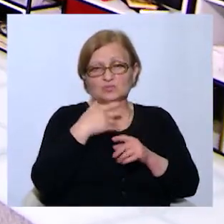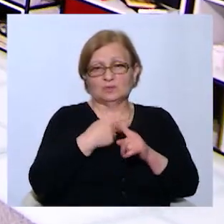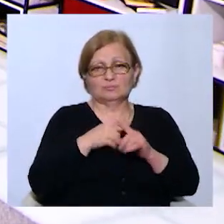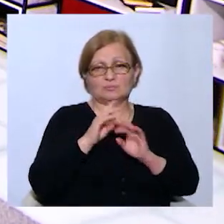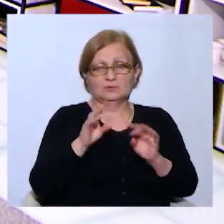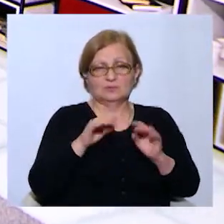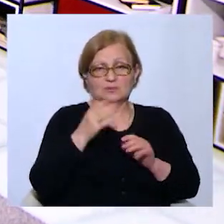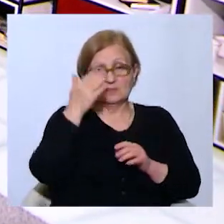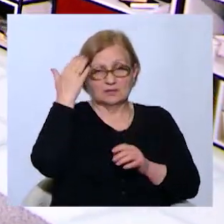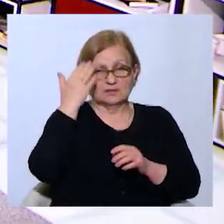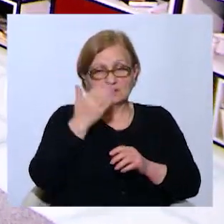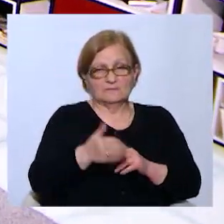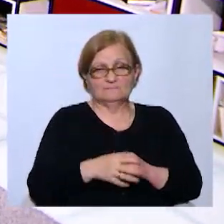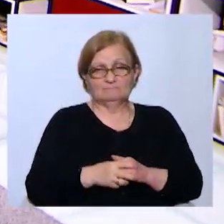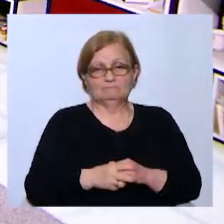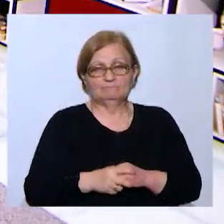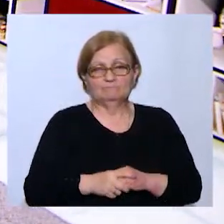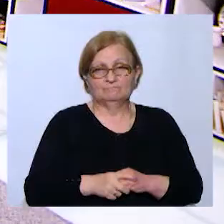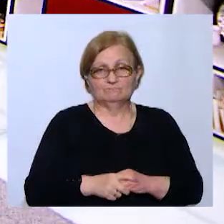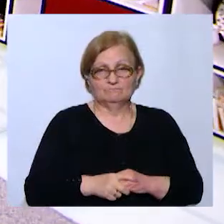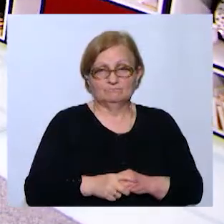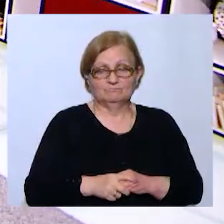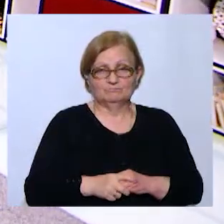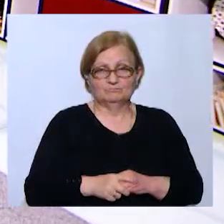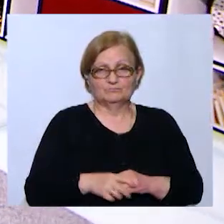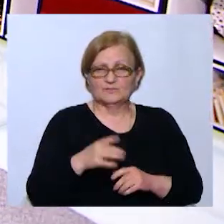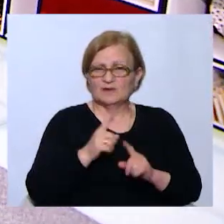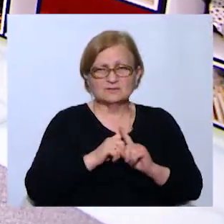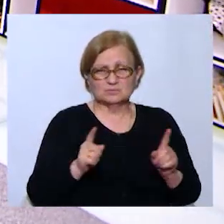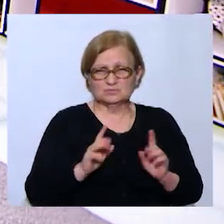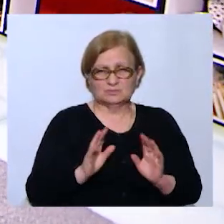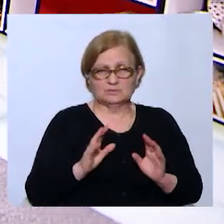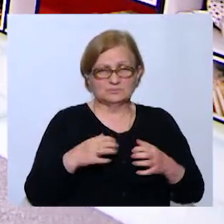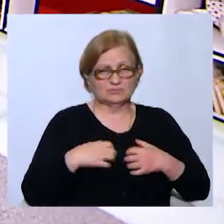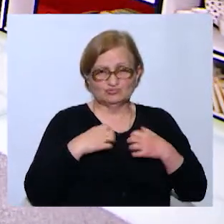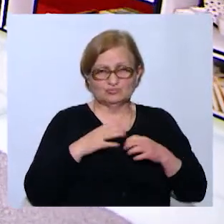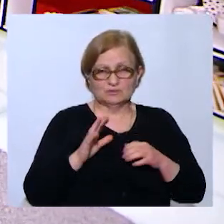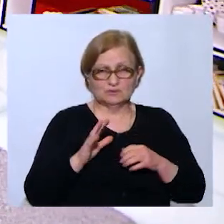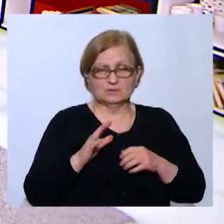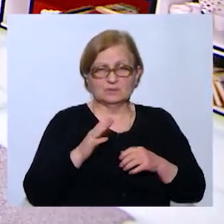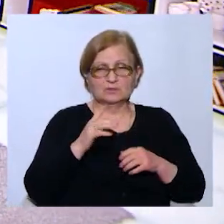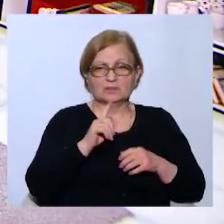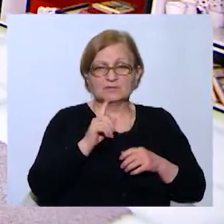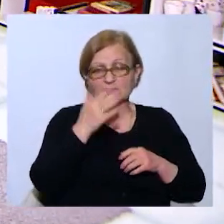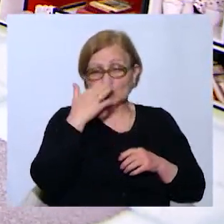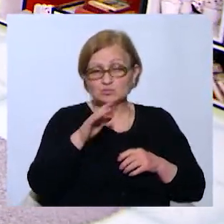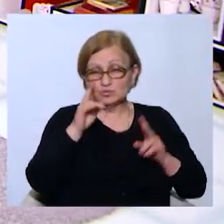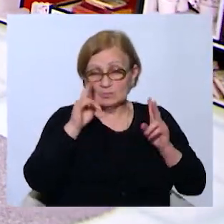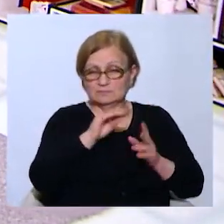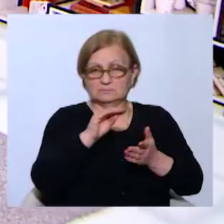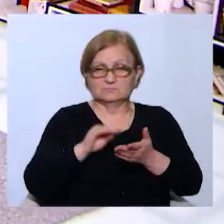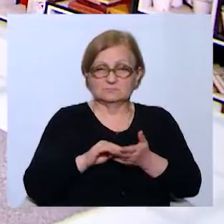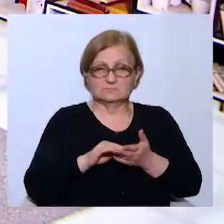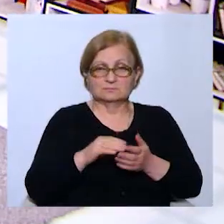ესეთი სახალისო ისტორია აქ ამ X, არაფერი განსაკუთრებული შემოგვაქვს, როცა გვინდა რომ აღვნიშნოთ რამე უცნობი. აი ხლა